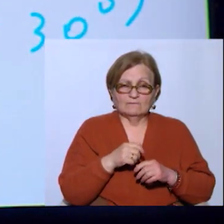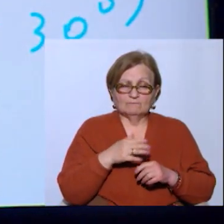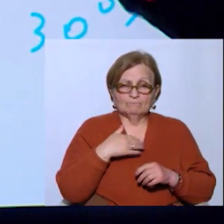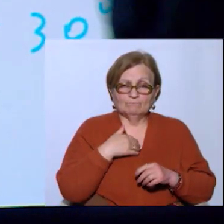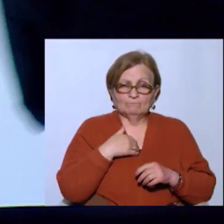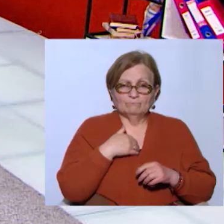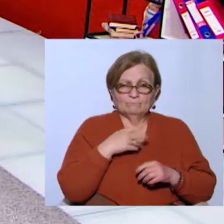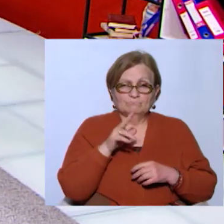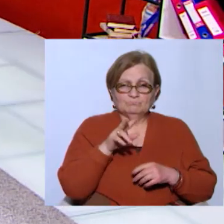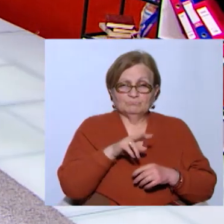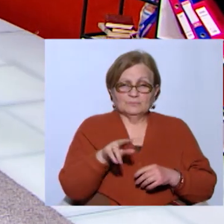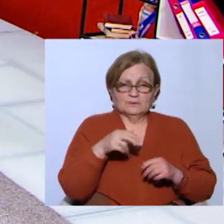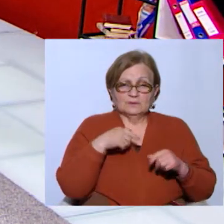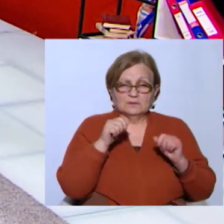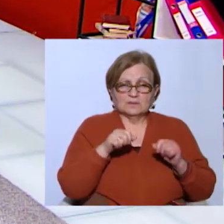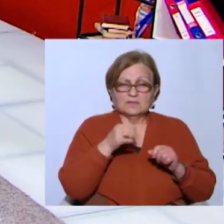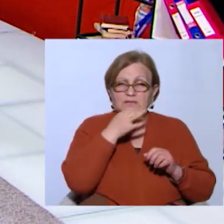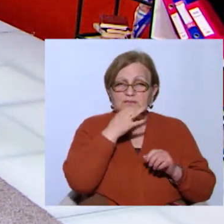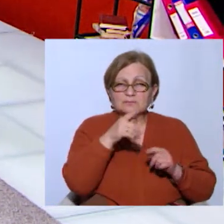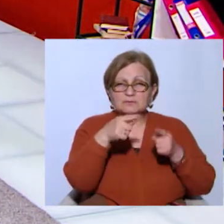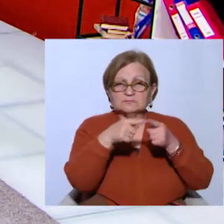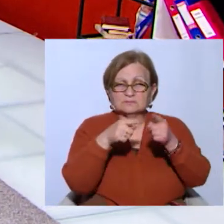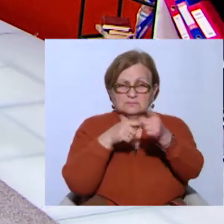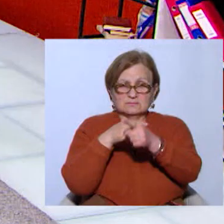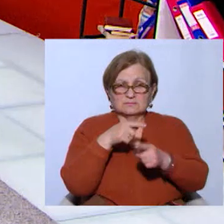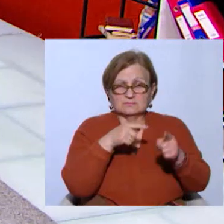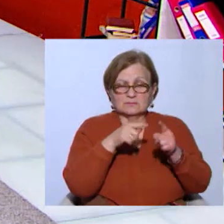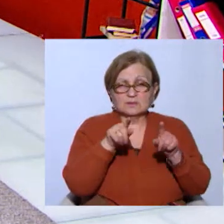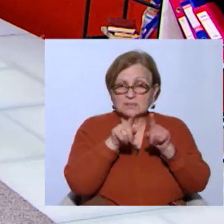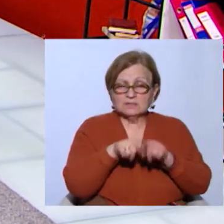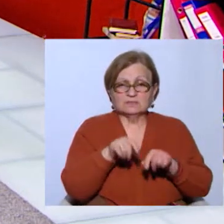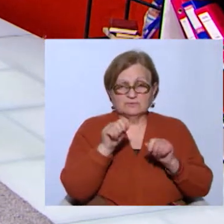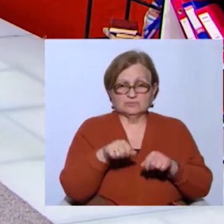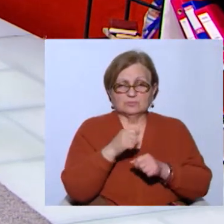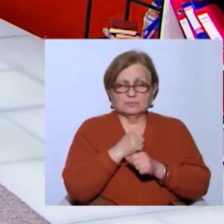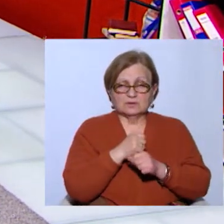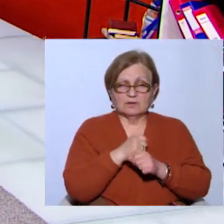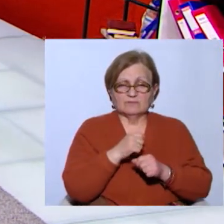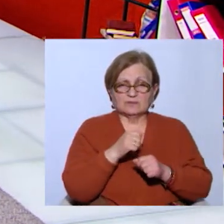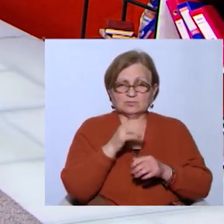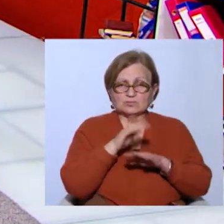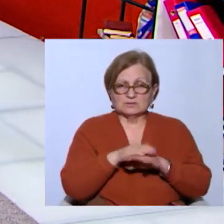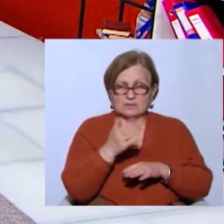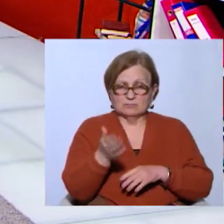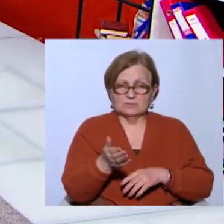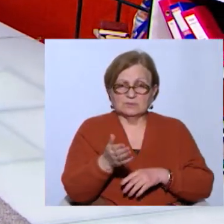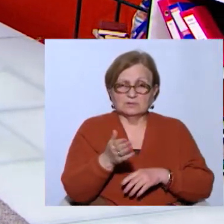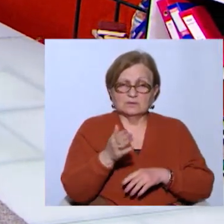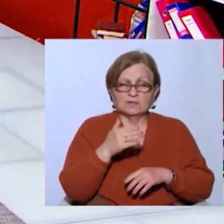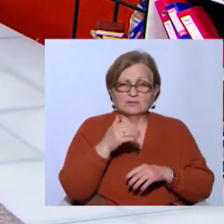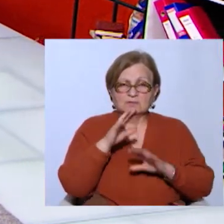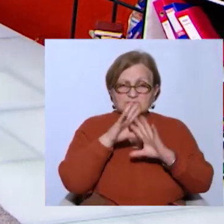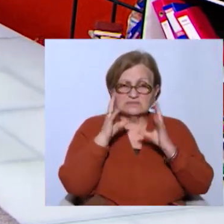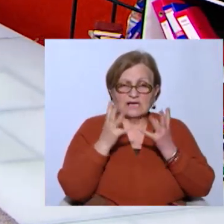ჩვენ ასევე ნებისმიერი კუთხე რო აგვეღო ალფას ნაცვლად, იგივეს დავასაბუთებდით. ამიტომ ჩვენ შეგვიძლია ამის განზოგადება და ესე